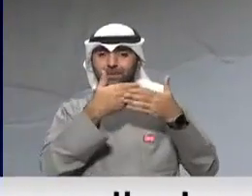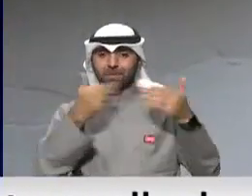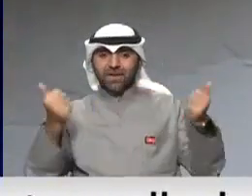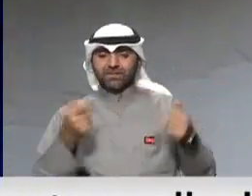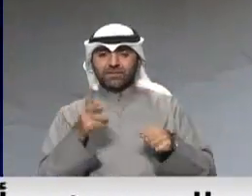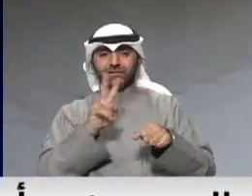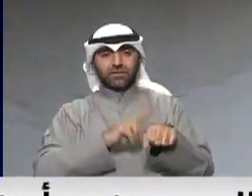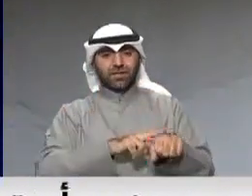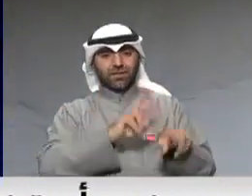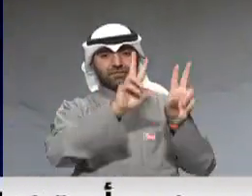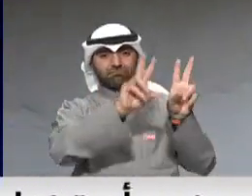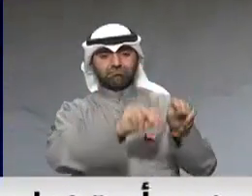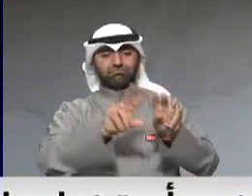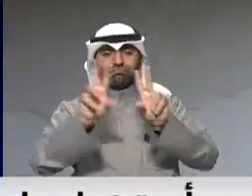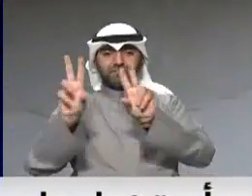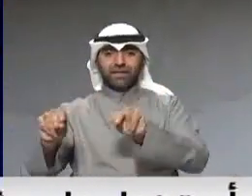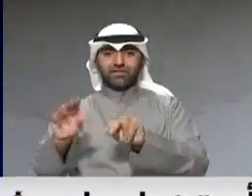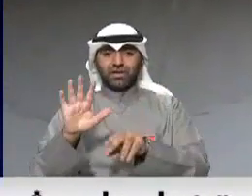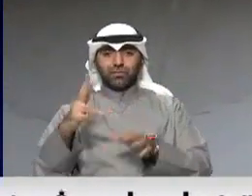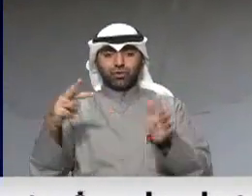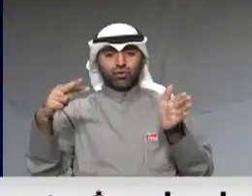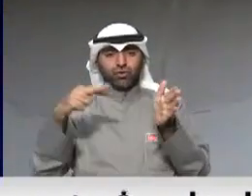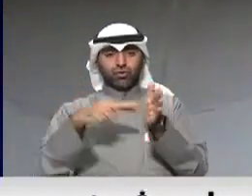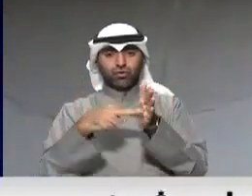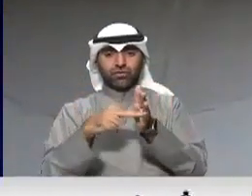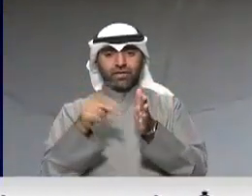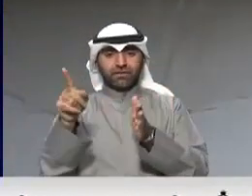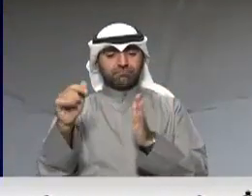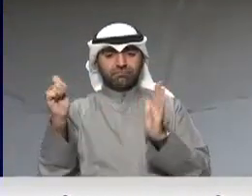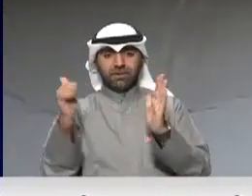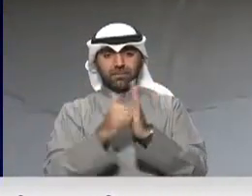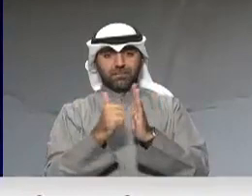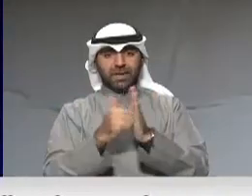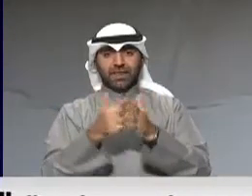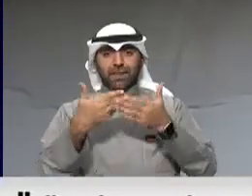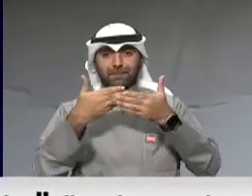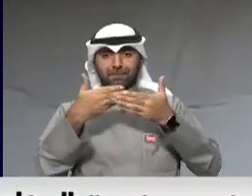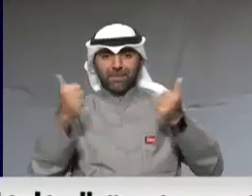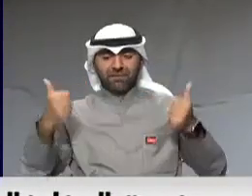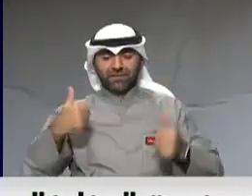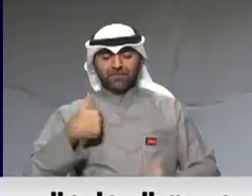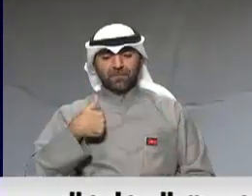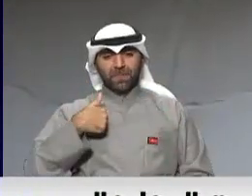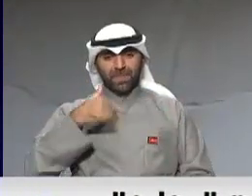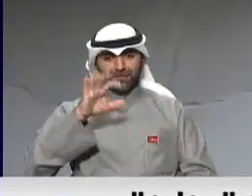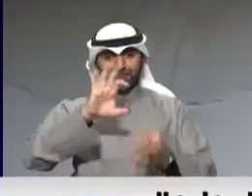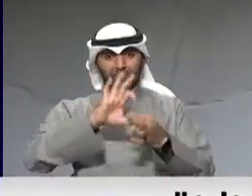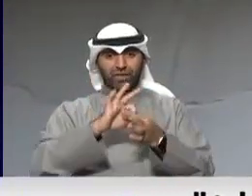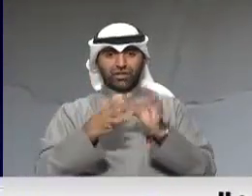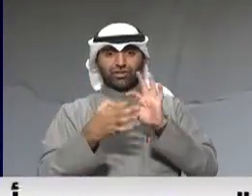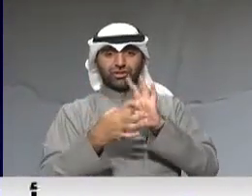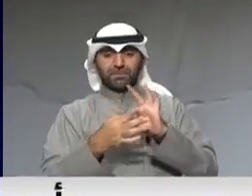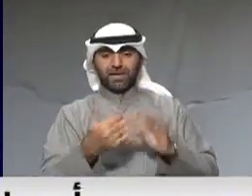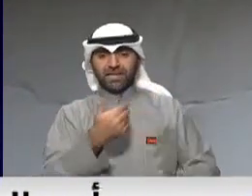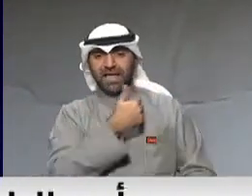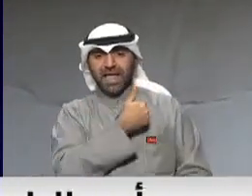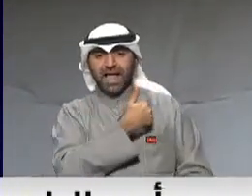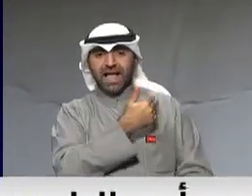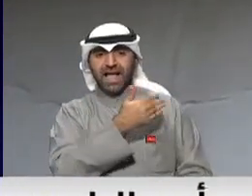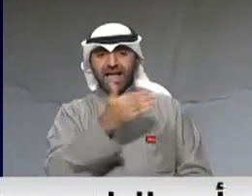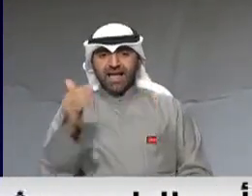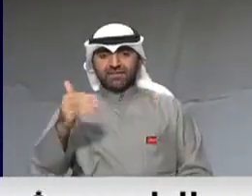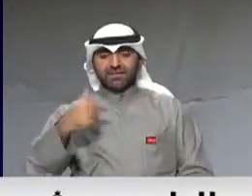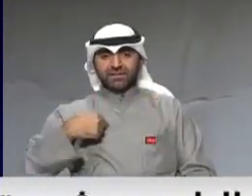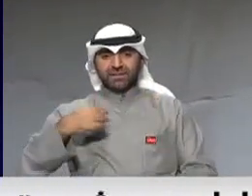اغاثي ونهمل جانب اخر، وما يعني نقدم الحاجه في ولاية على حساب ولاية أخرى،